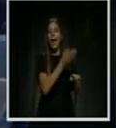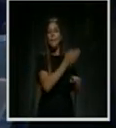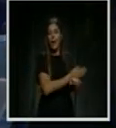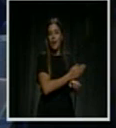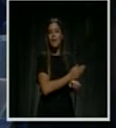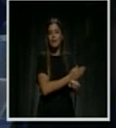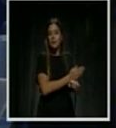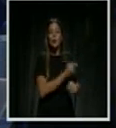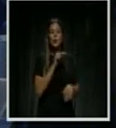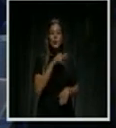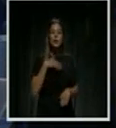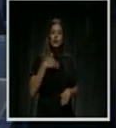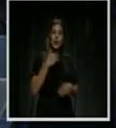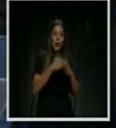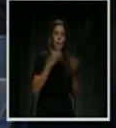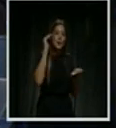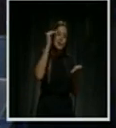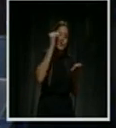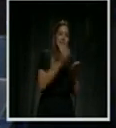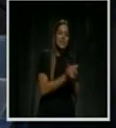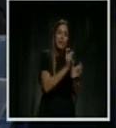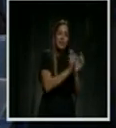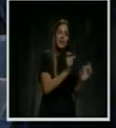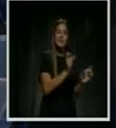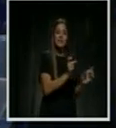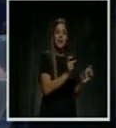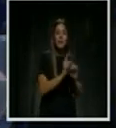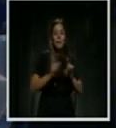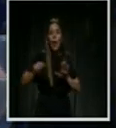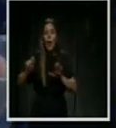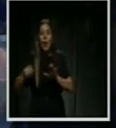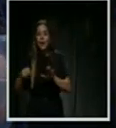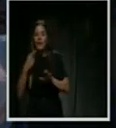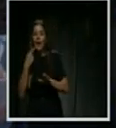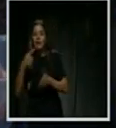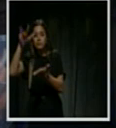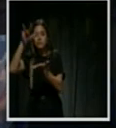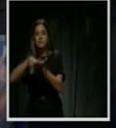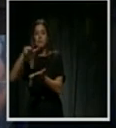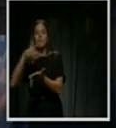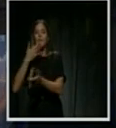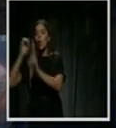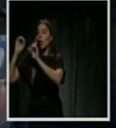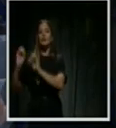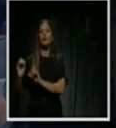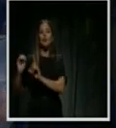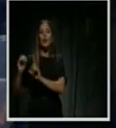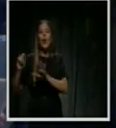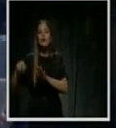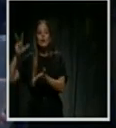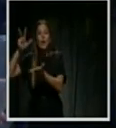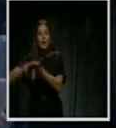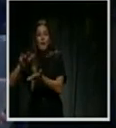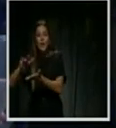illi llum il-poplu kollu jaf għaliex il-qorti qaltilna u konfermat f'Ottubru illi għadda illi